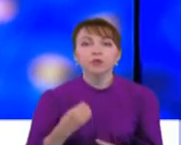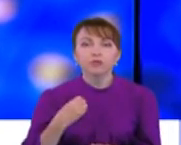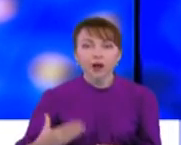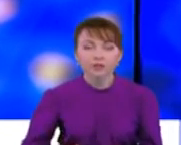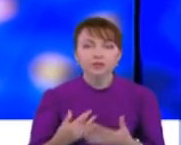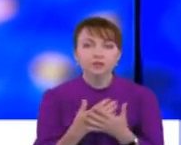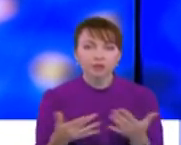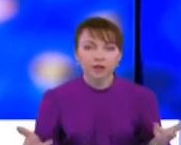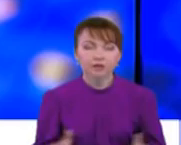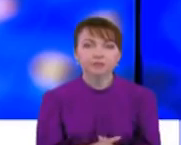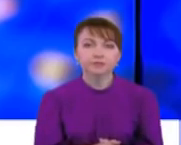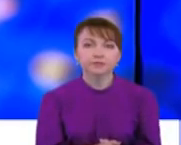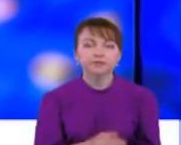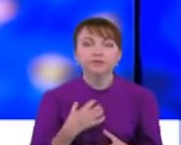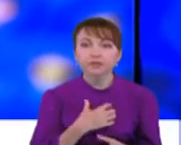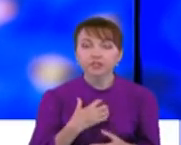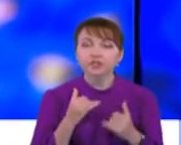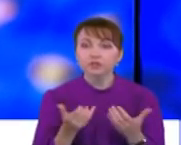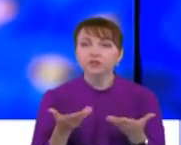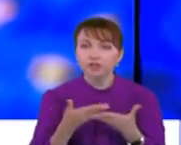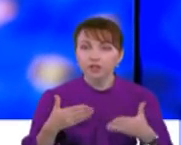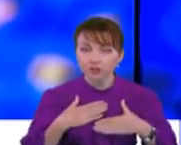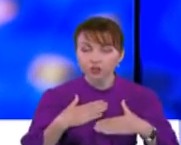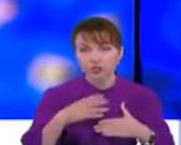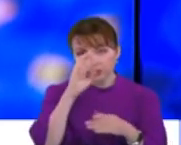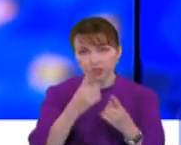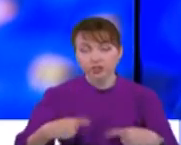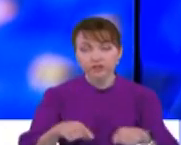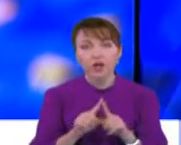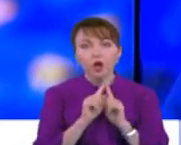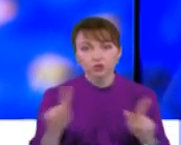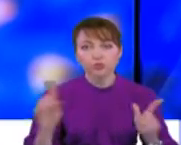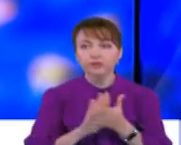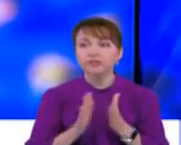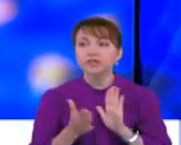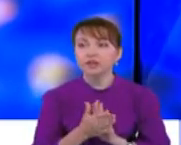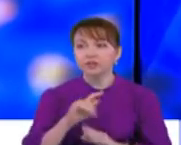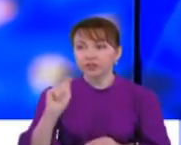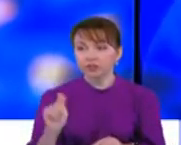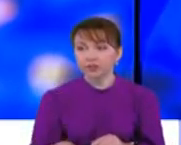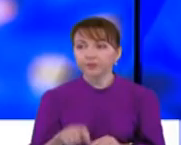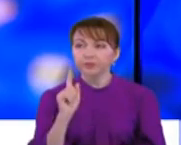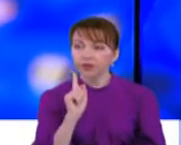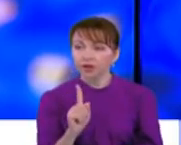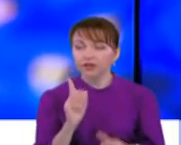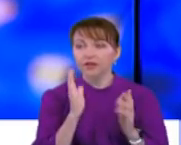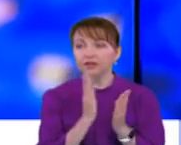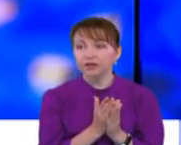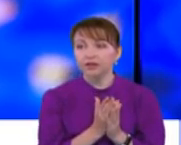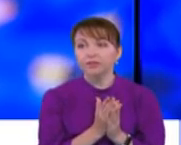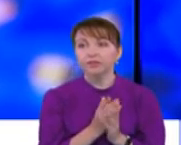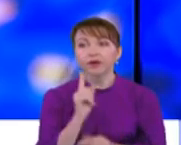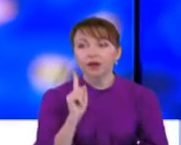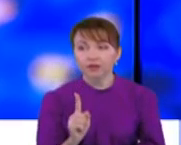Франції і так далі. Важливо це для нашої держави, особливо в стані війни. Але є і